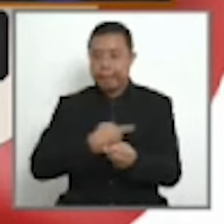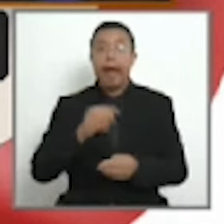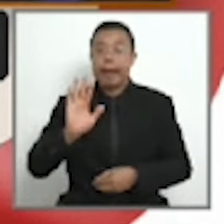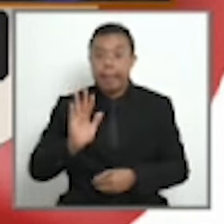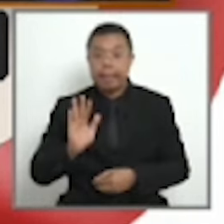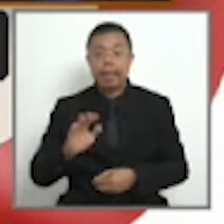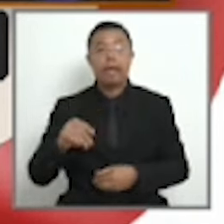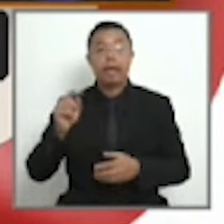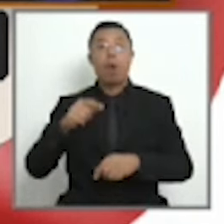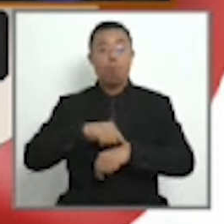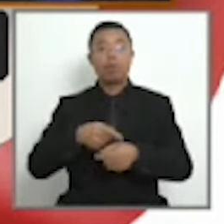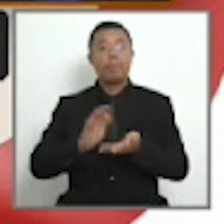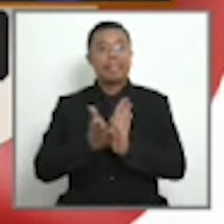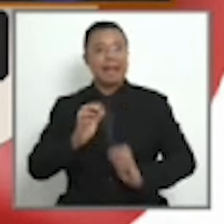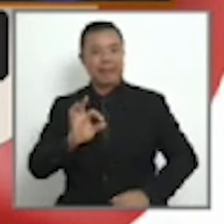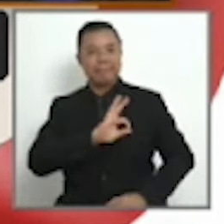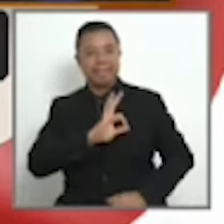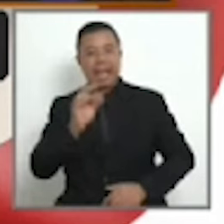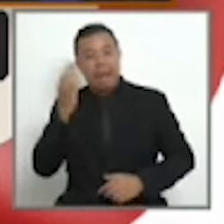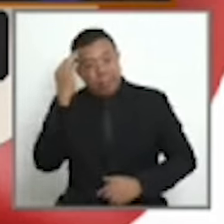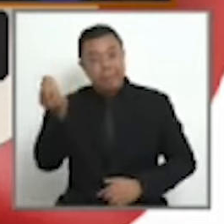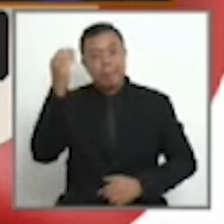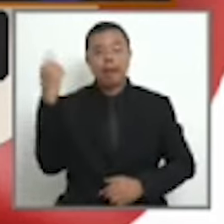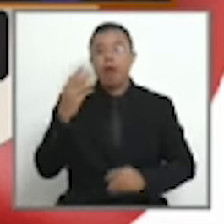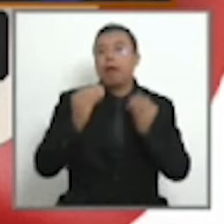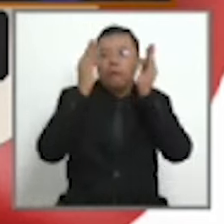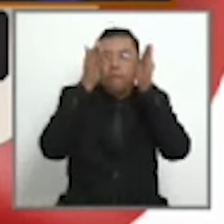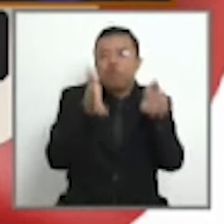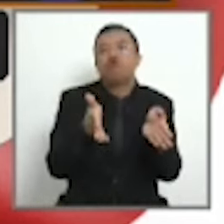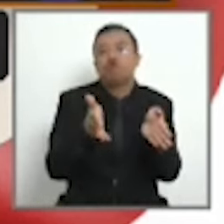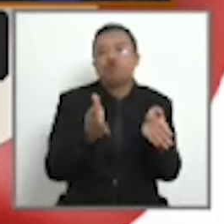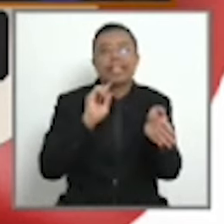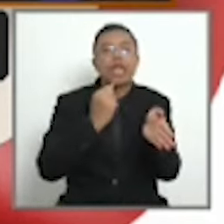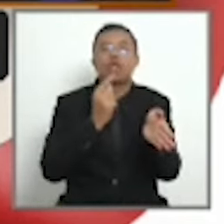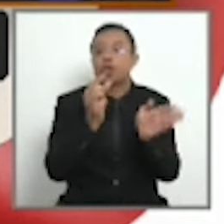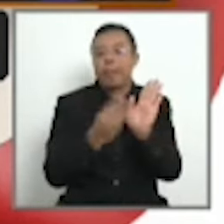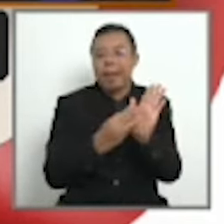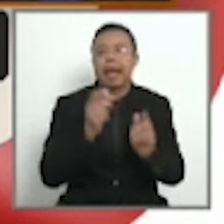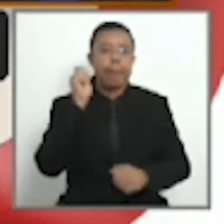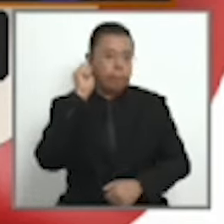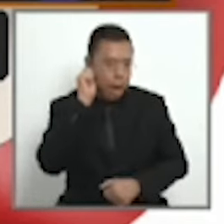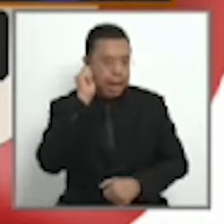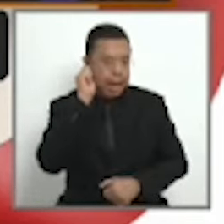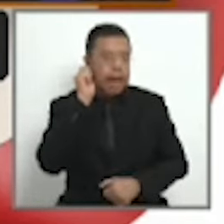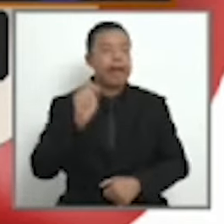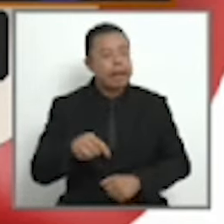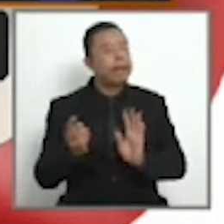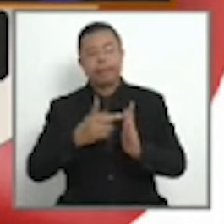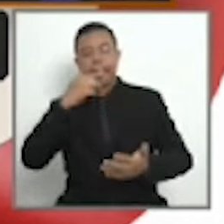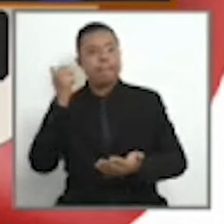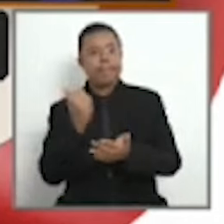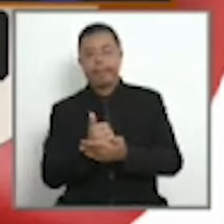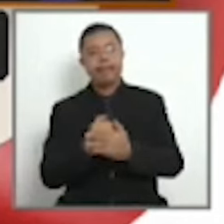nantinya berada di puncak kepemimpinan nasional memberikan perhatian yang serius pada persoalan perempuan ini persoalan yang